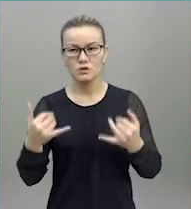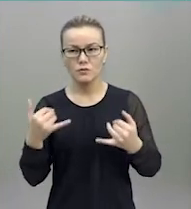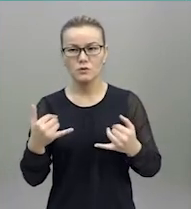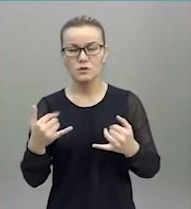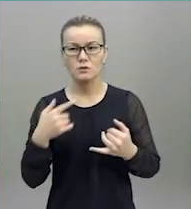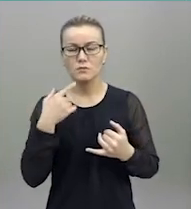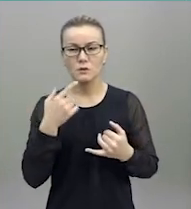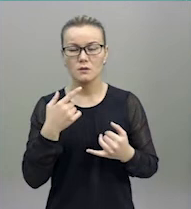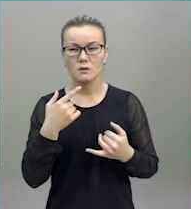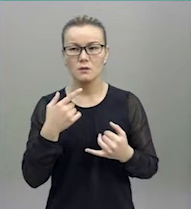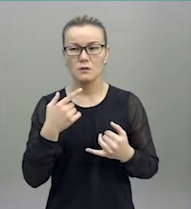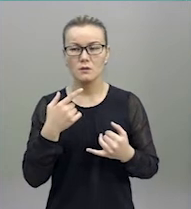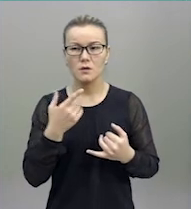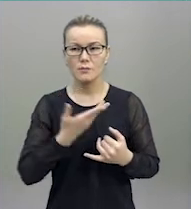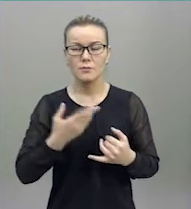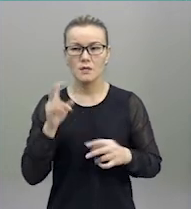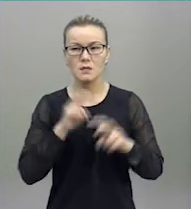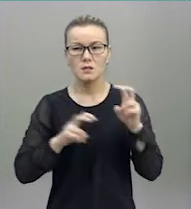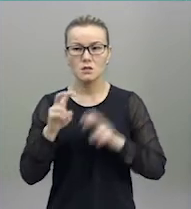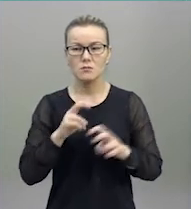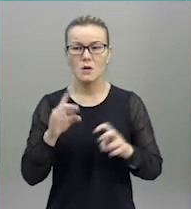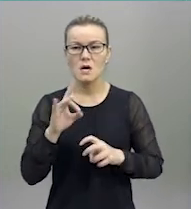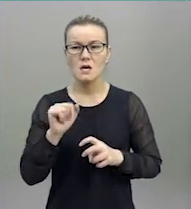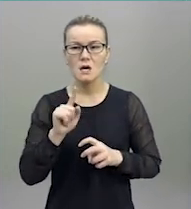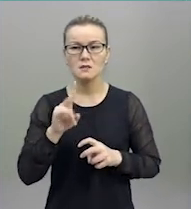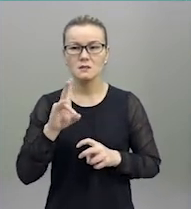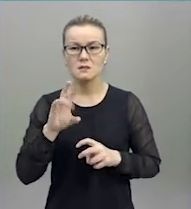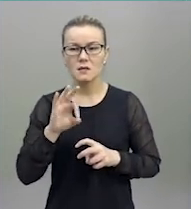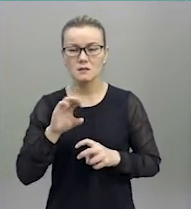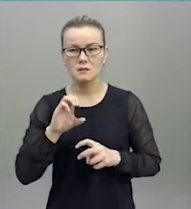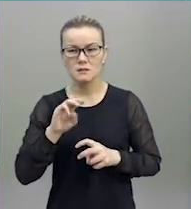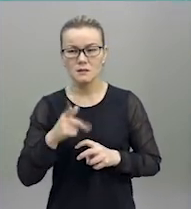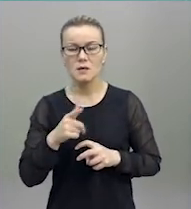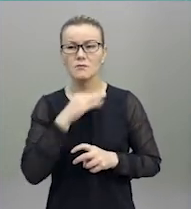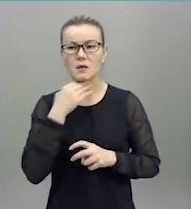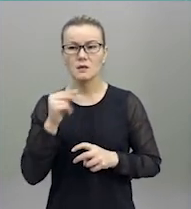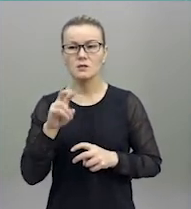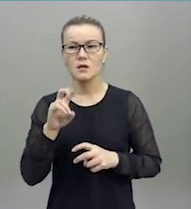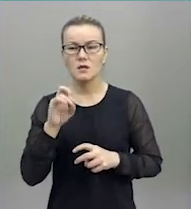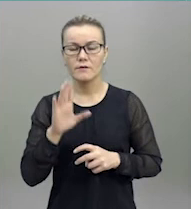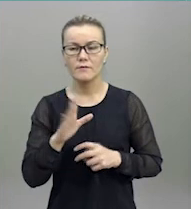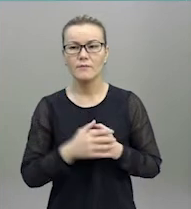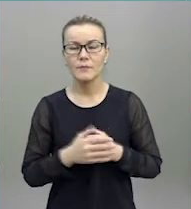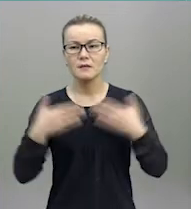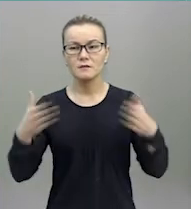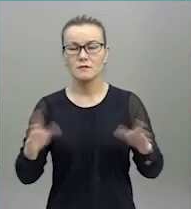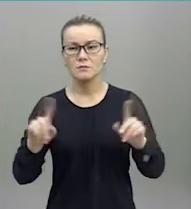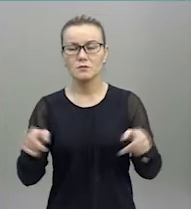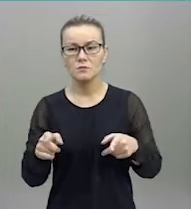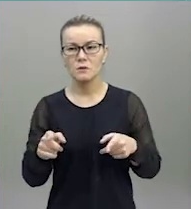языком мы будем искать разность многочленов раскрываем скобки